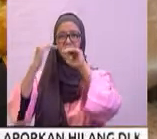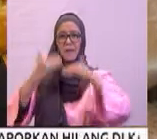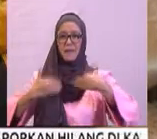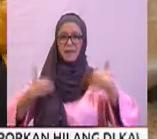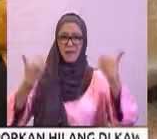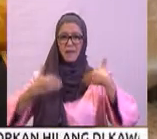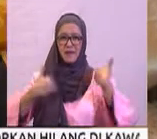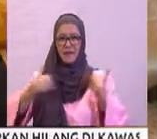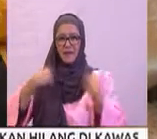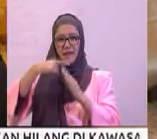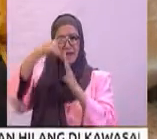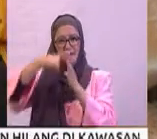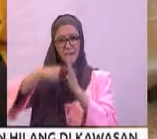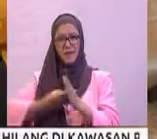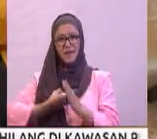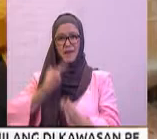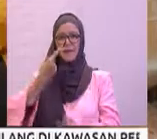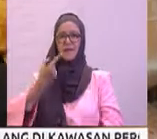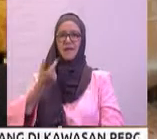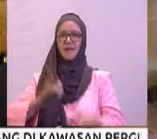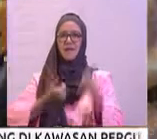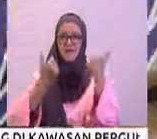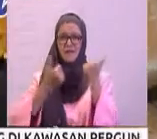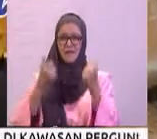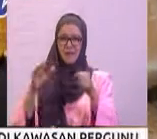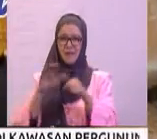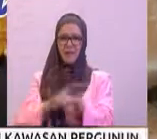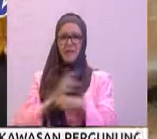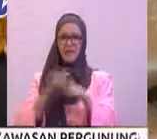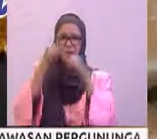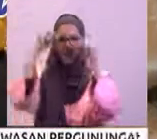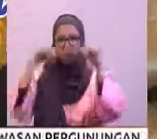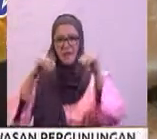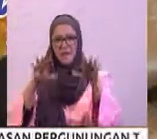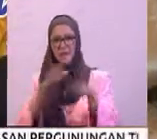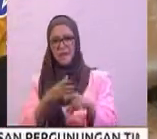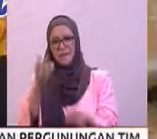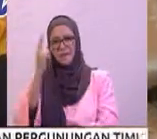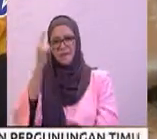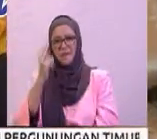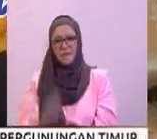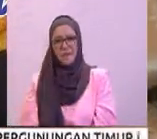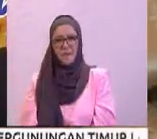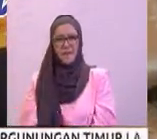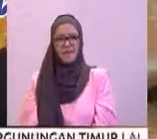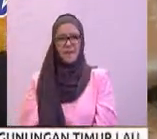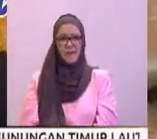barakah ini. Saya Andy Reza Rohadian. Salam hormat. Assalamualaikum. Assalamualaikum.